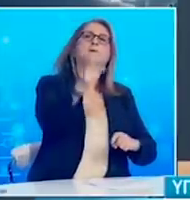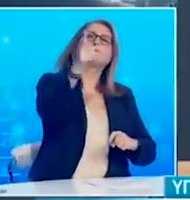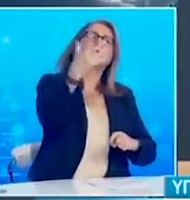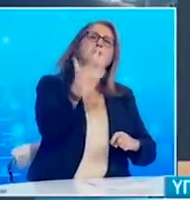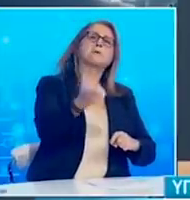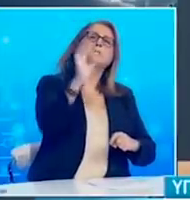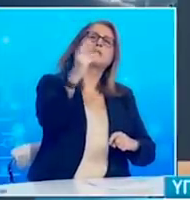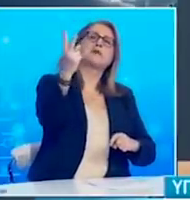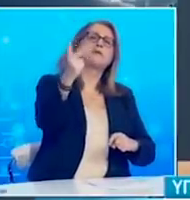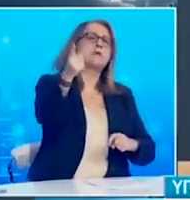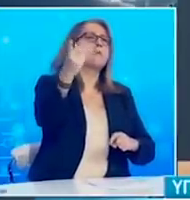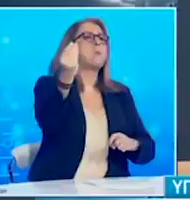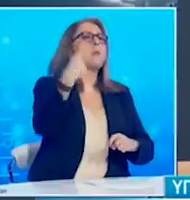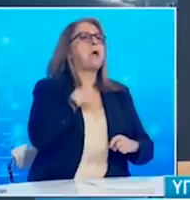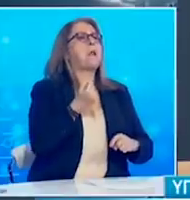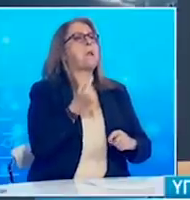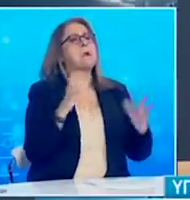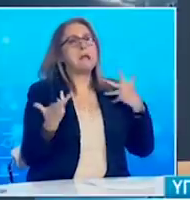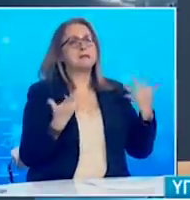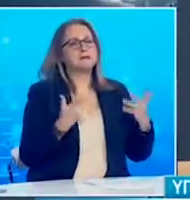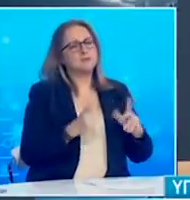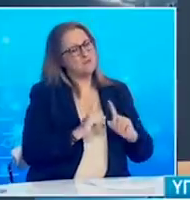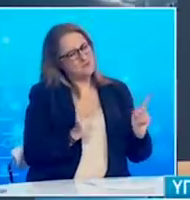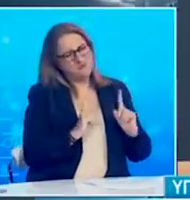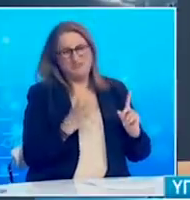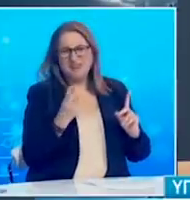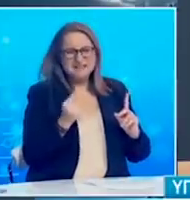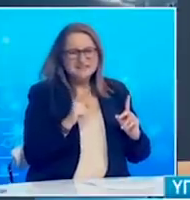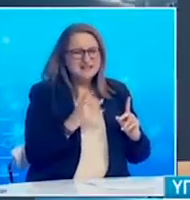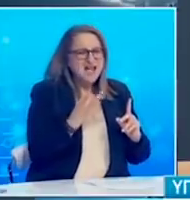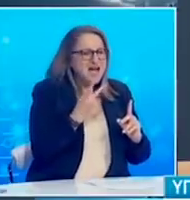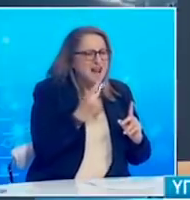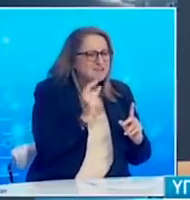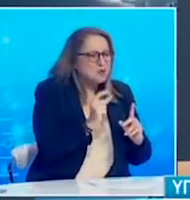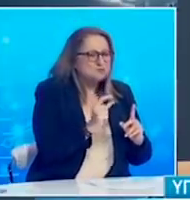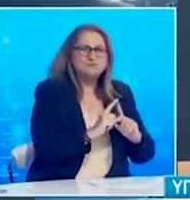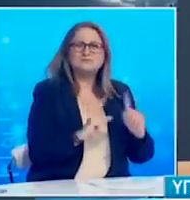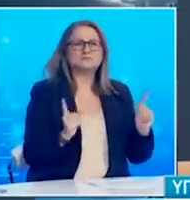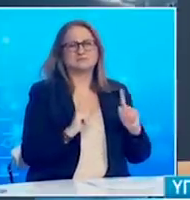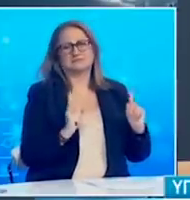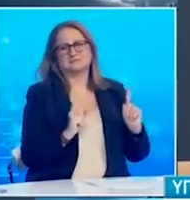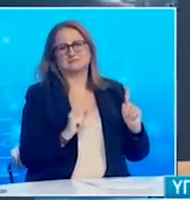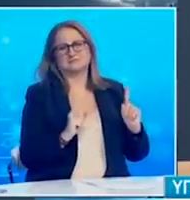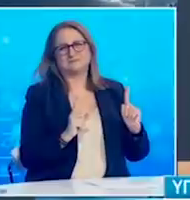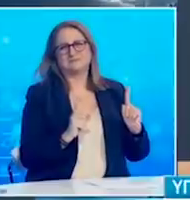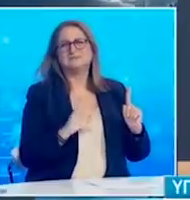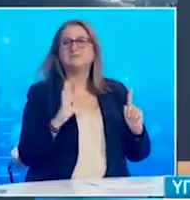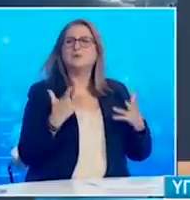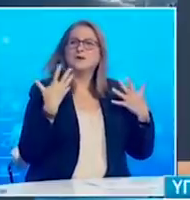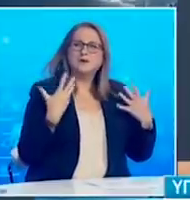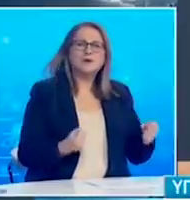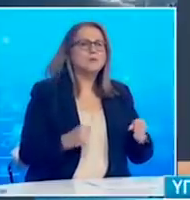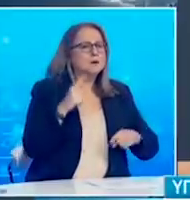52 κρούσματα. Δεν είναι απόλυτος αριθμός. Μπορεί να έχουμε αριθμό κρούσματων που να βασίζονται σε